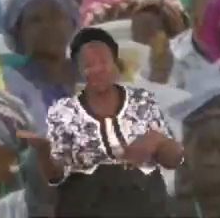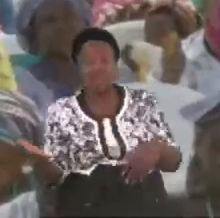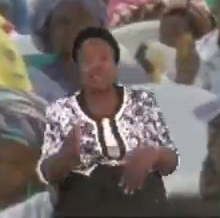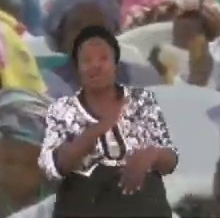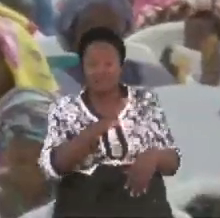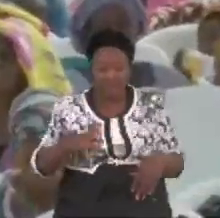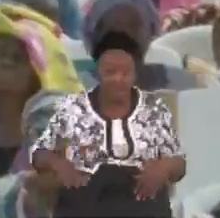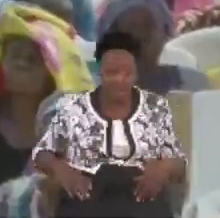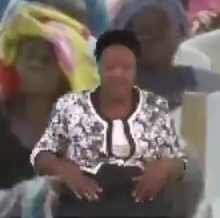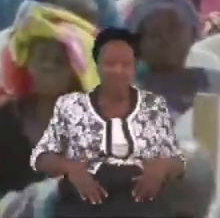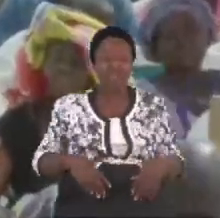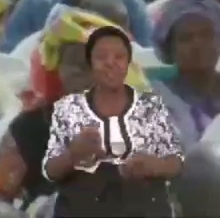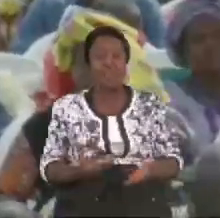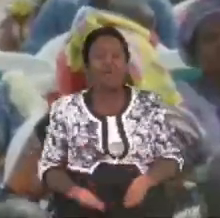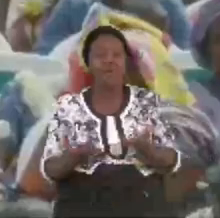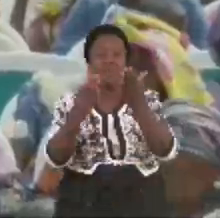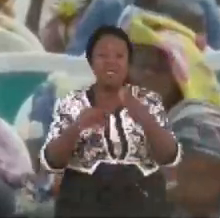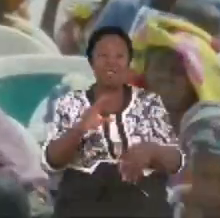subsistance,